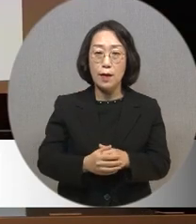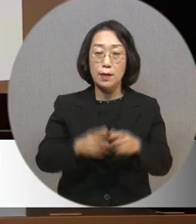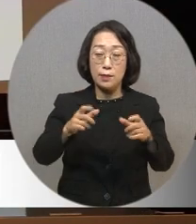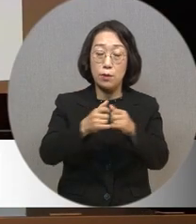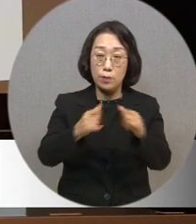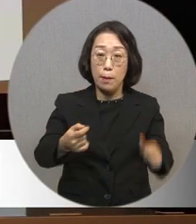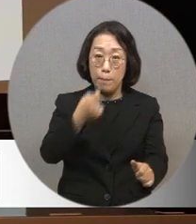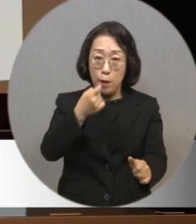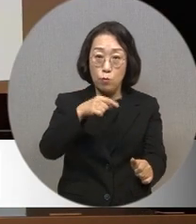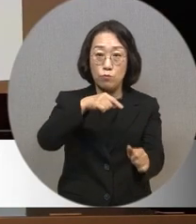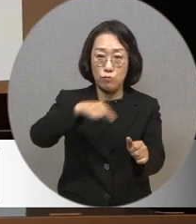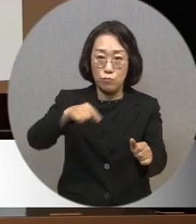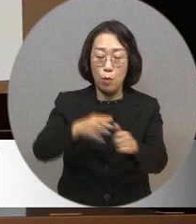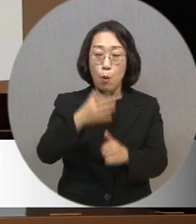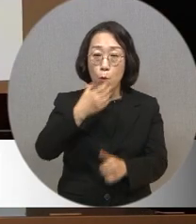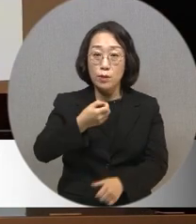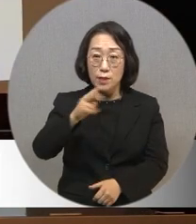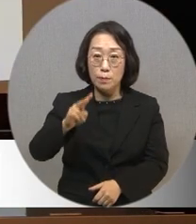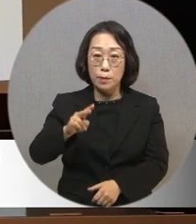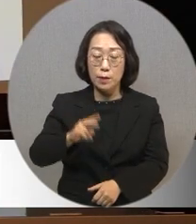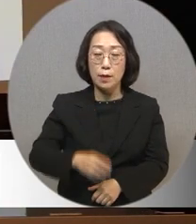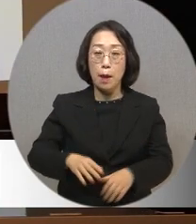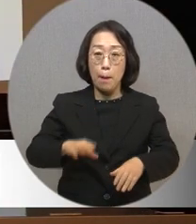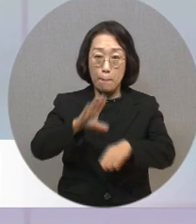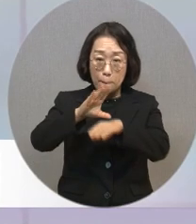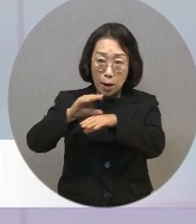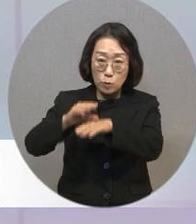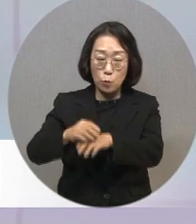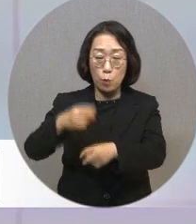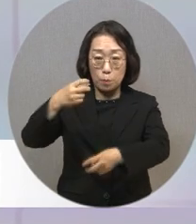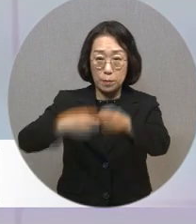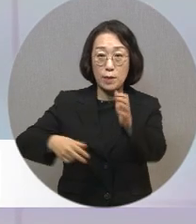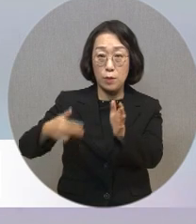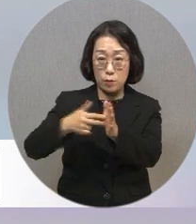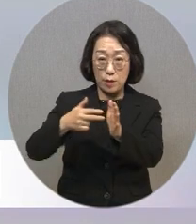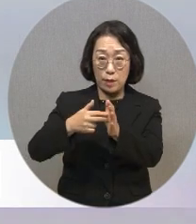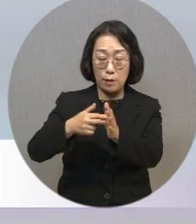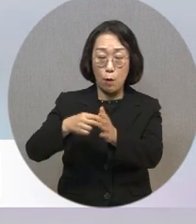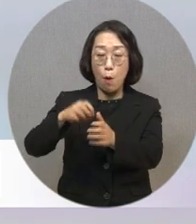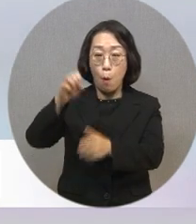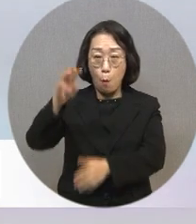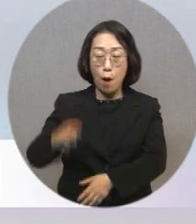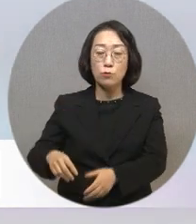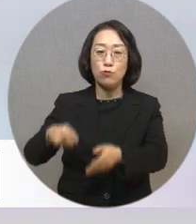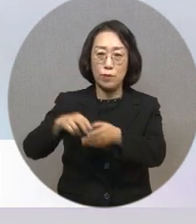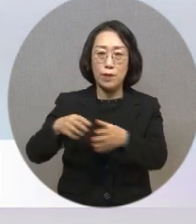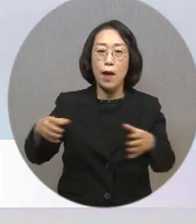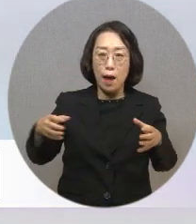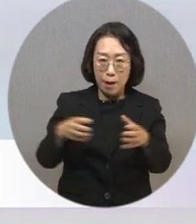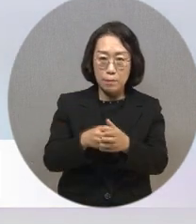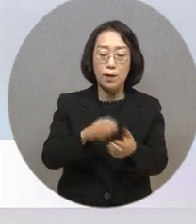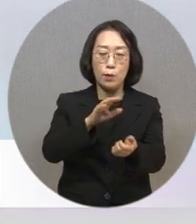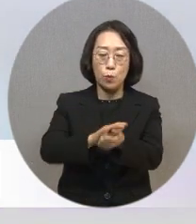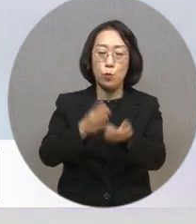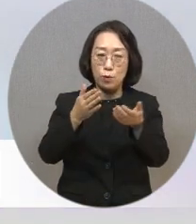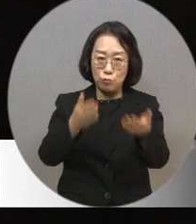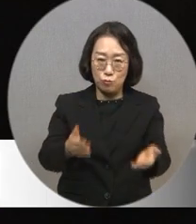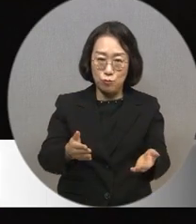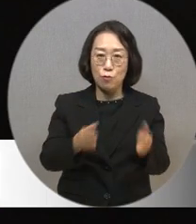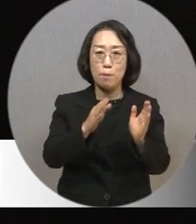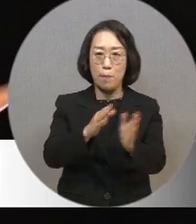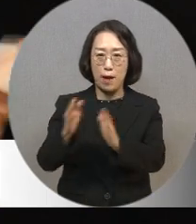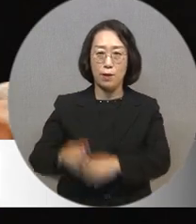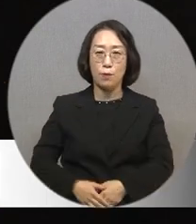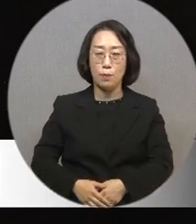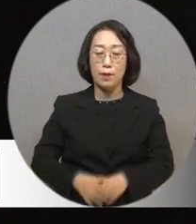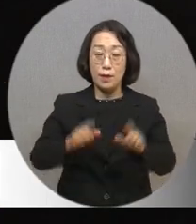지원사업의 일환으로 복지TV 호남방송과 시청자 미디어재단 광주센터 허니펀치가 협력한 교육 프로그램입니다.